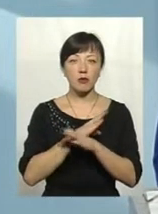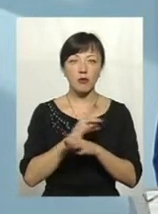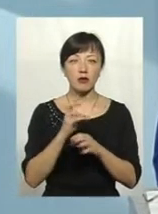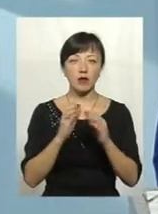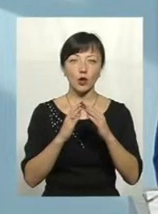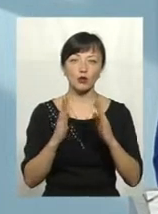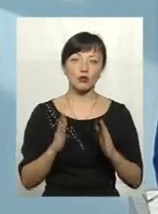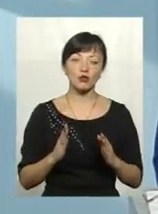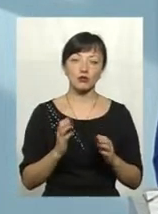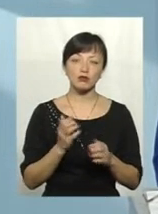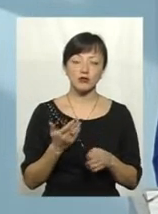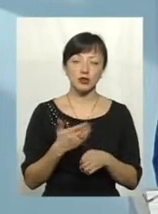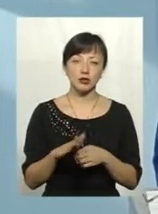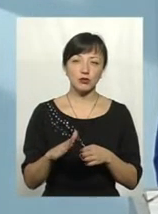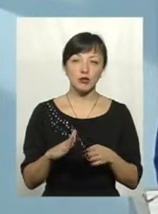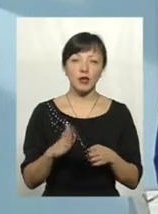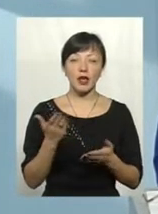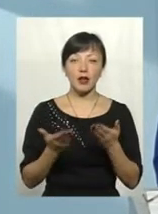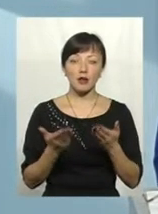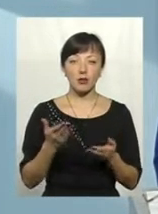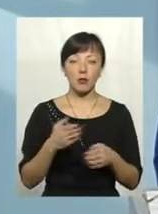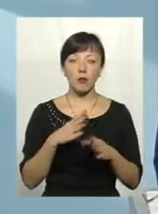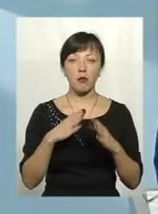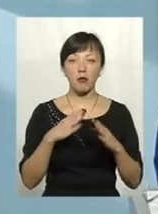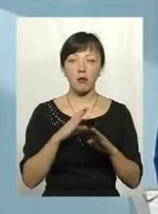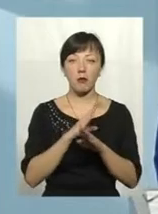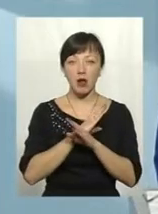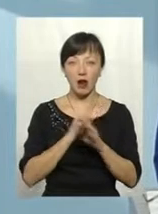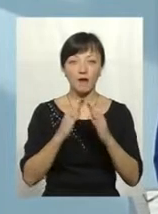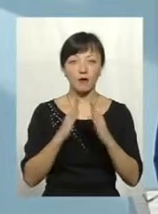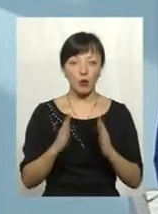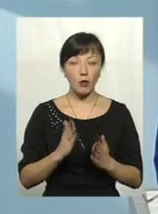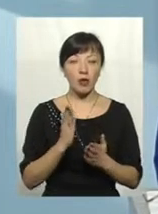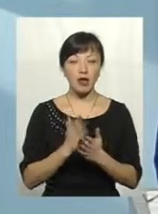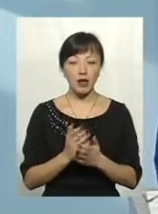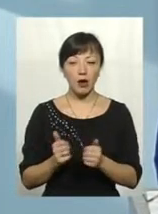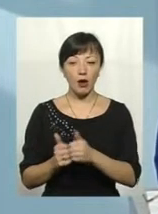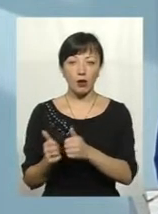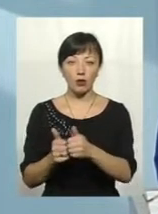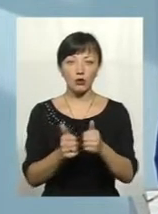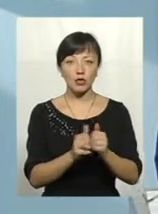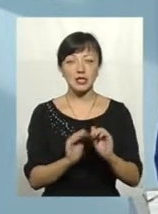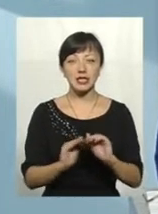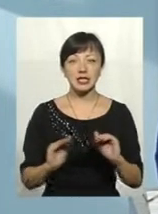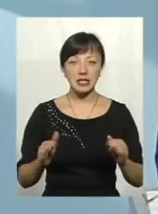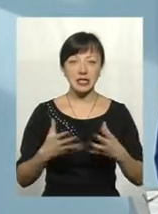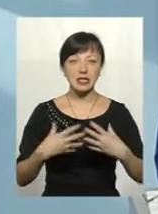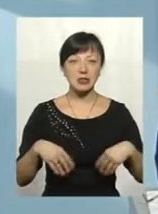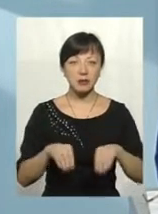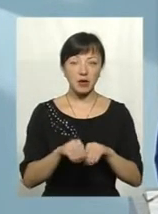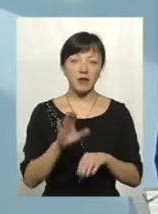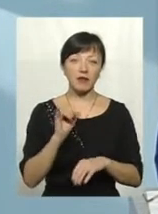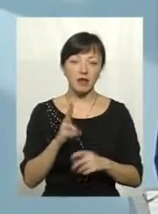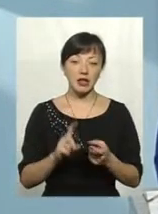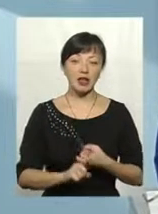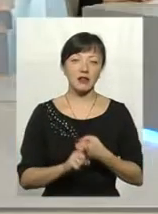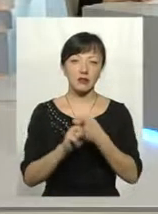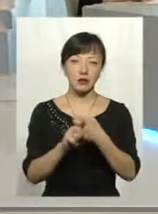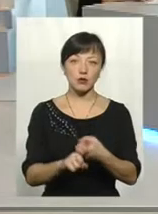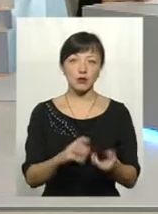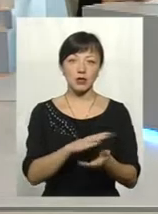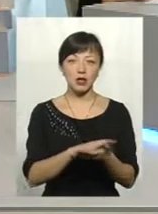дому. Частково помирають. Ну, а якщо він помирає на дому, значить є оточуючі, діти, сім'я, він інфікує